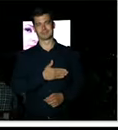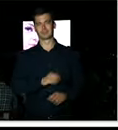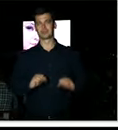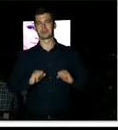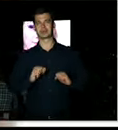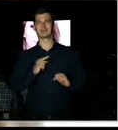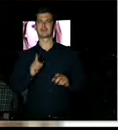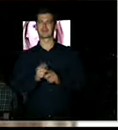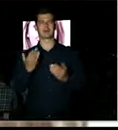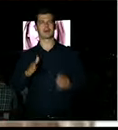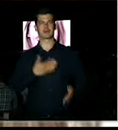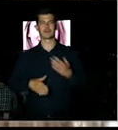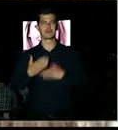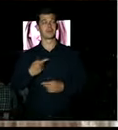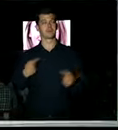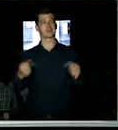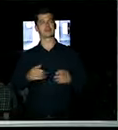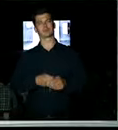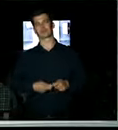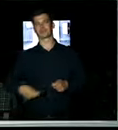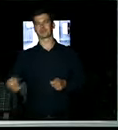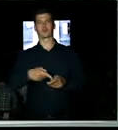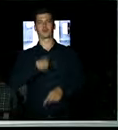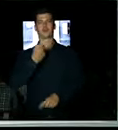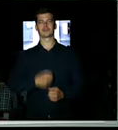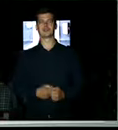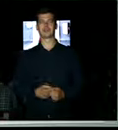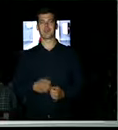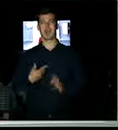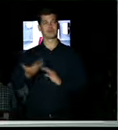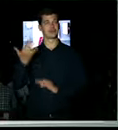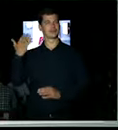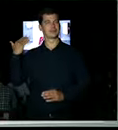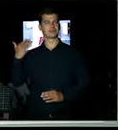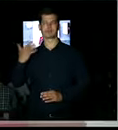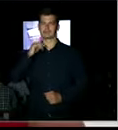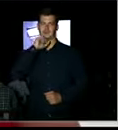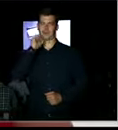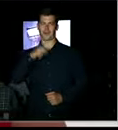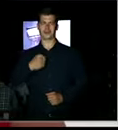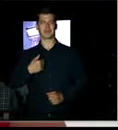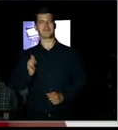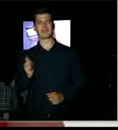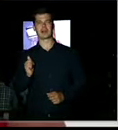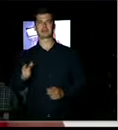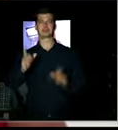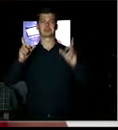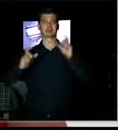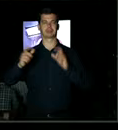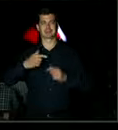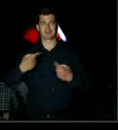tutaj podoba i myślę, że nigdy nie będę żałowała tej decyzji. Nigdy wcześniej nie miałam tak profesjonalnych sesji